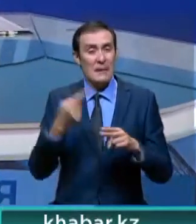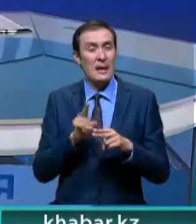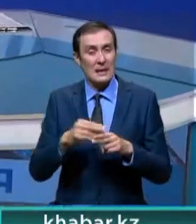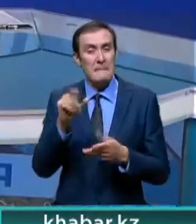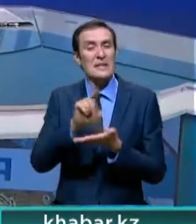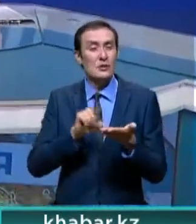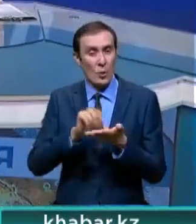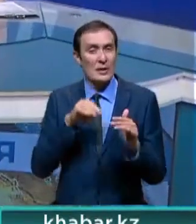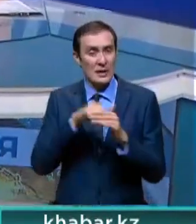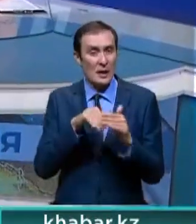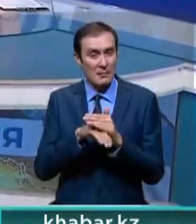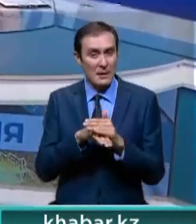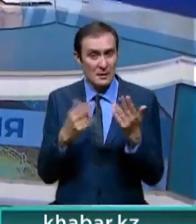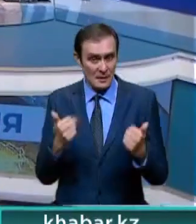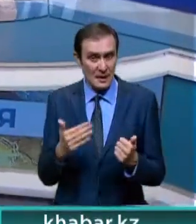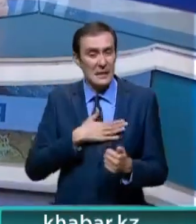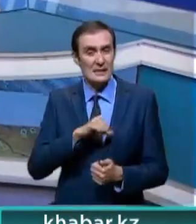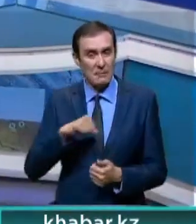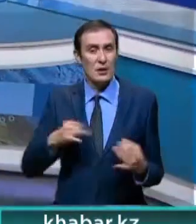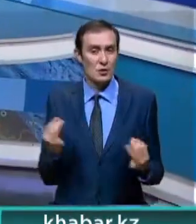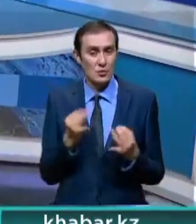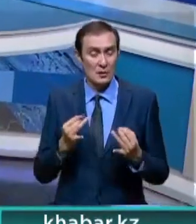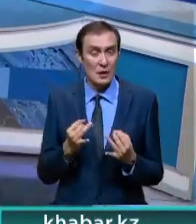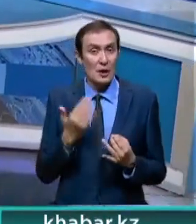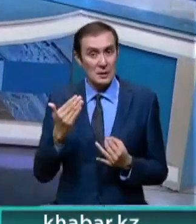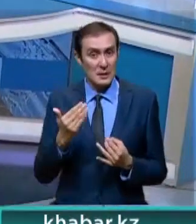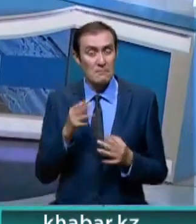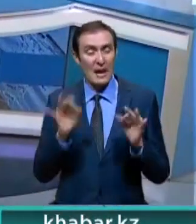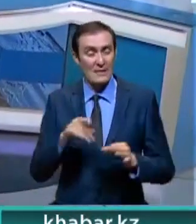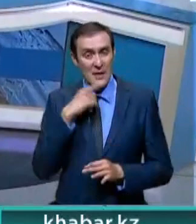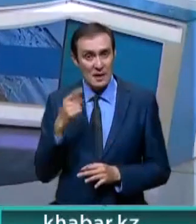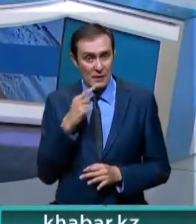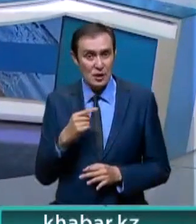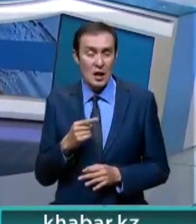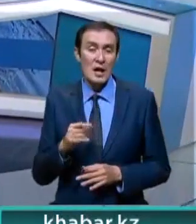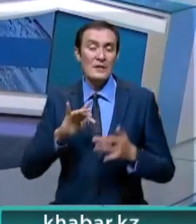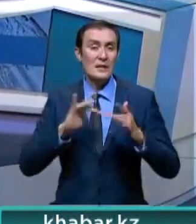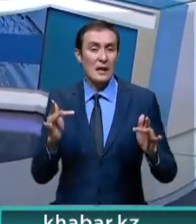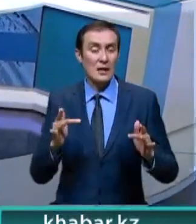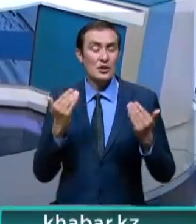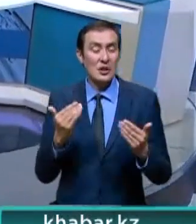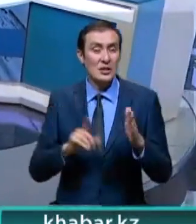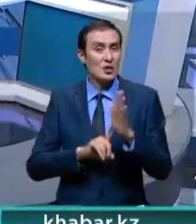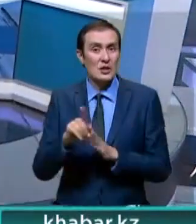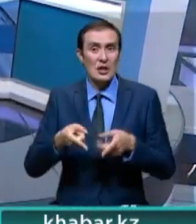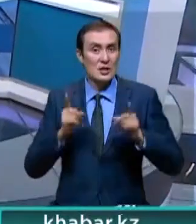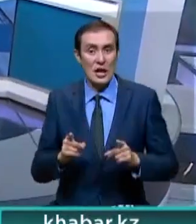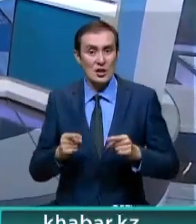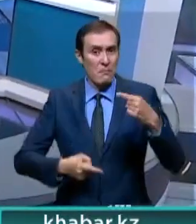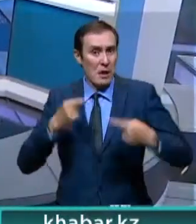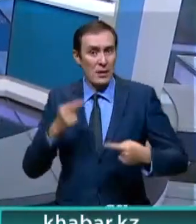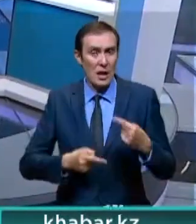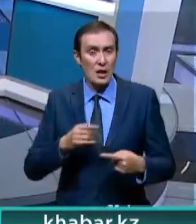пенсионные накопления. Сама, знаешь, интересуюсь. Вот зришь в корень. В социальных сетях развернулись настоящие